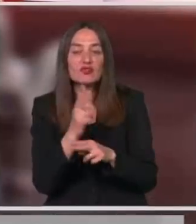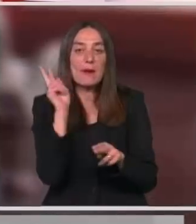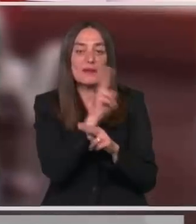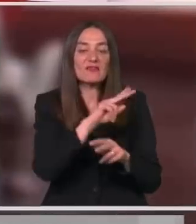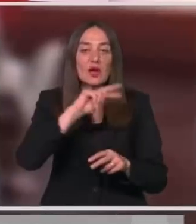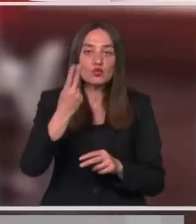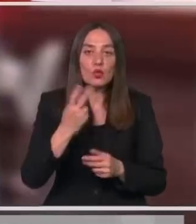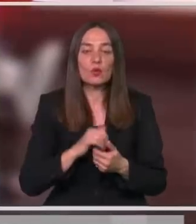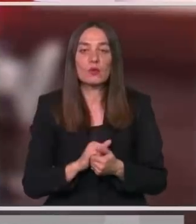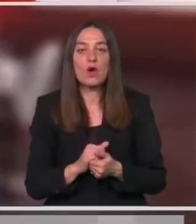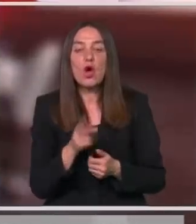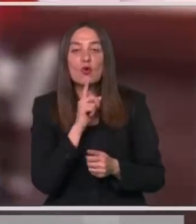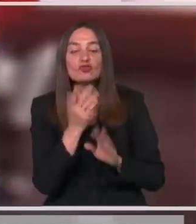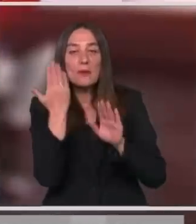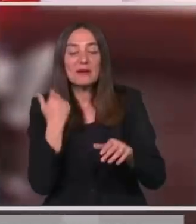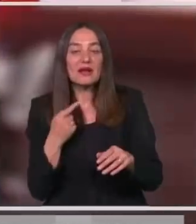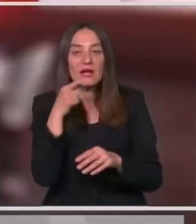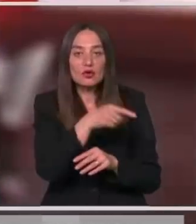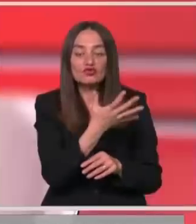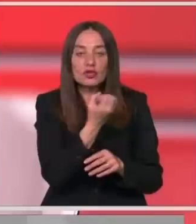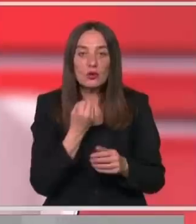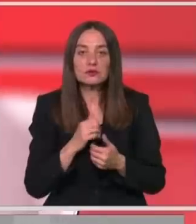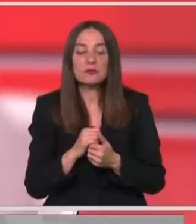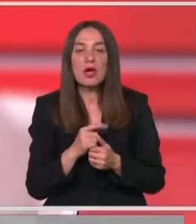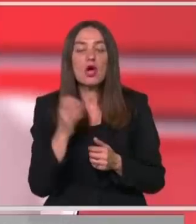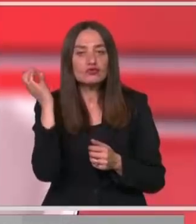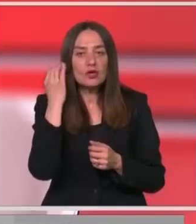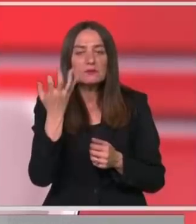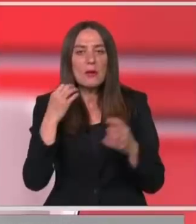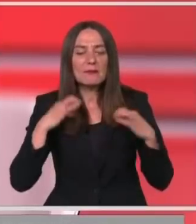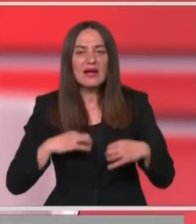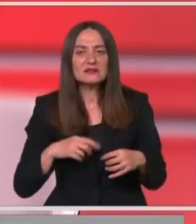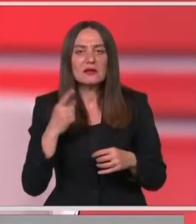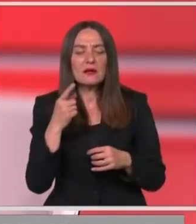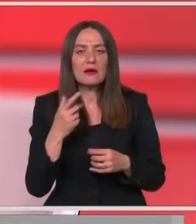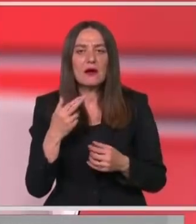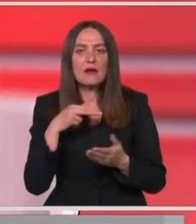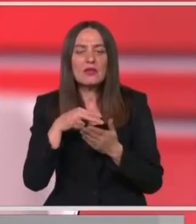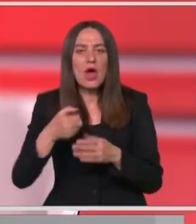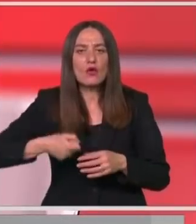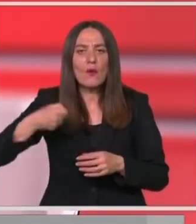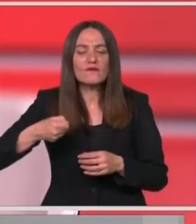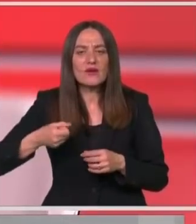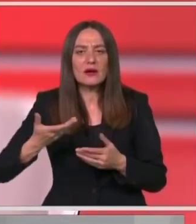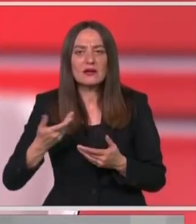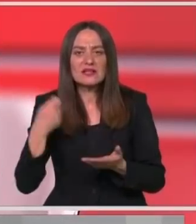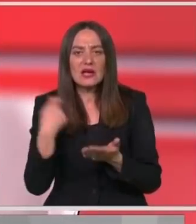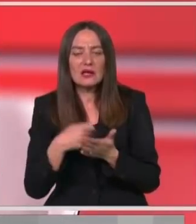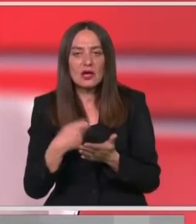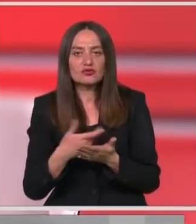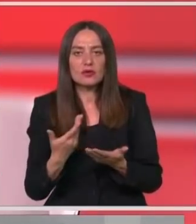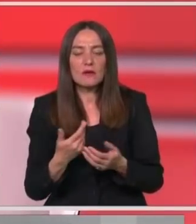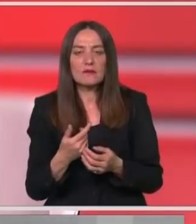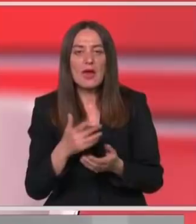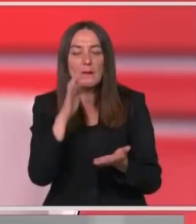drugu. Ko će pre da stigne do toga? Da se, čuli smo od predsjednika, ide sa nekim koferima keša